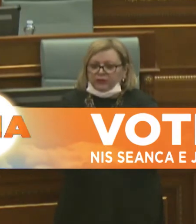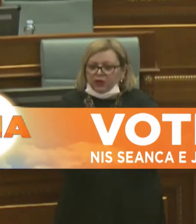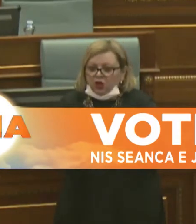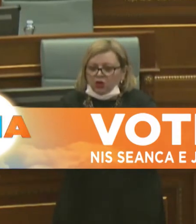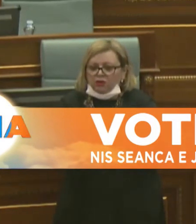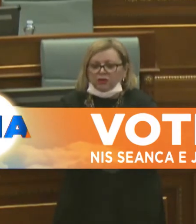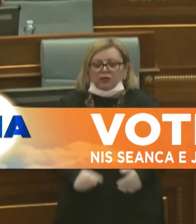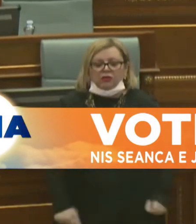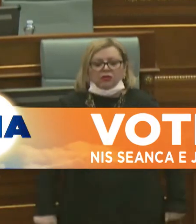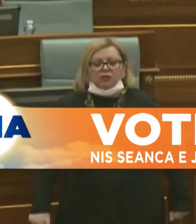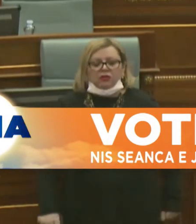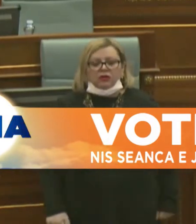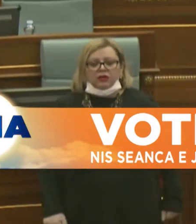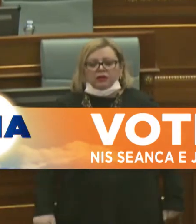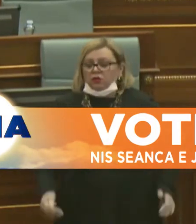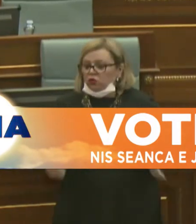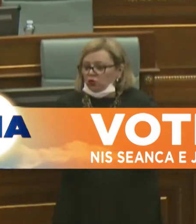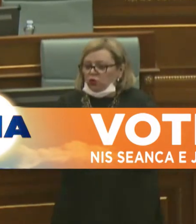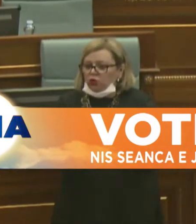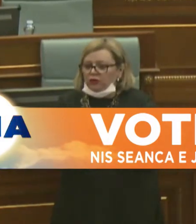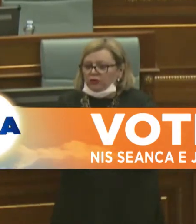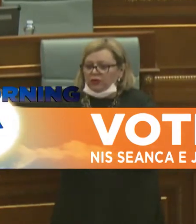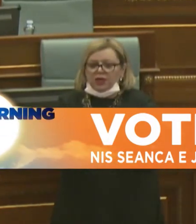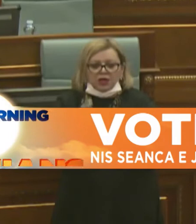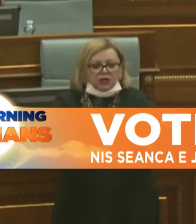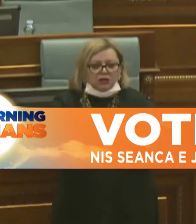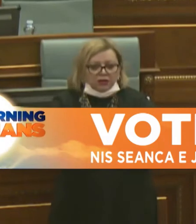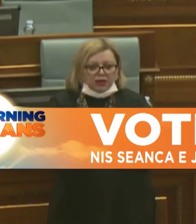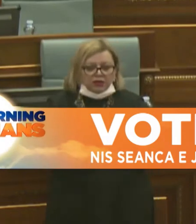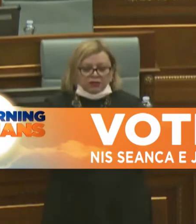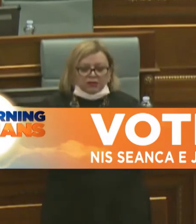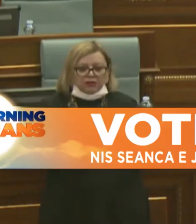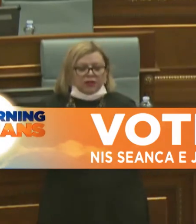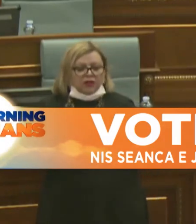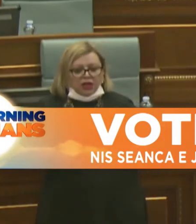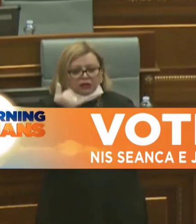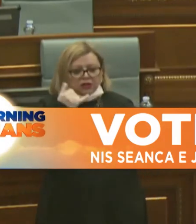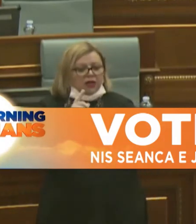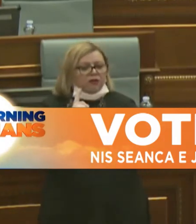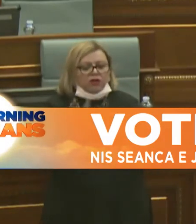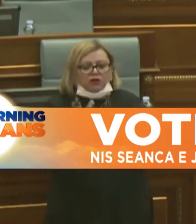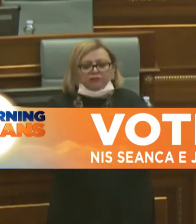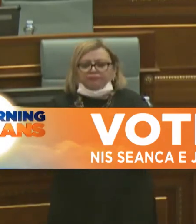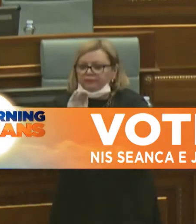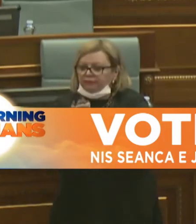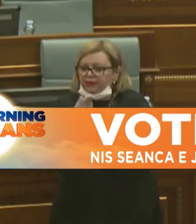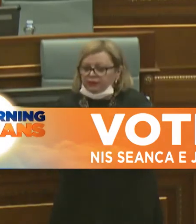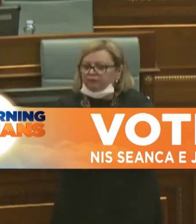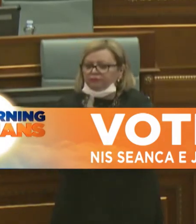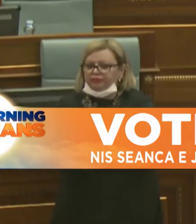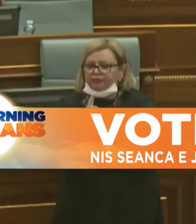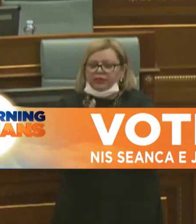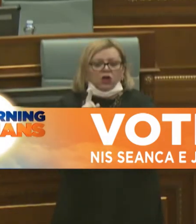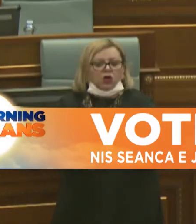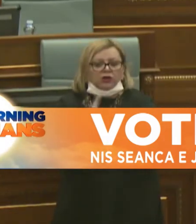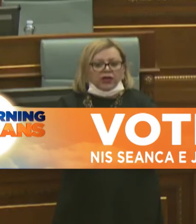të epidemive. Në këtë drejtim duhet konsideruar zbatimin e aplikacioneve telefonike që paralajmërojnë qytetarët për rrezikun nga kontakti